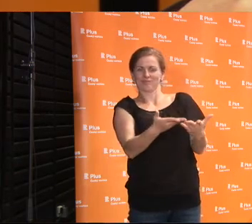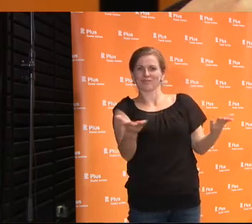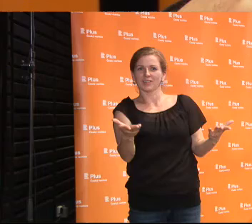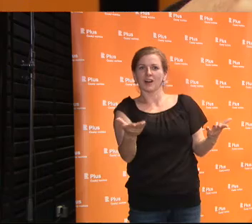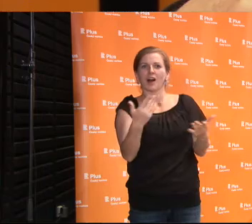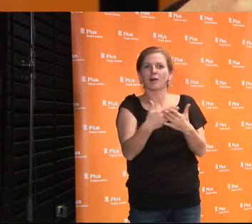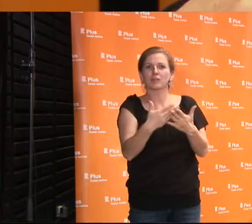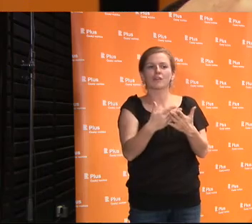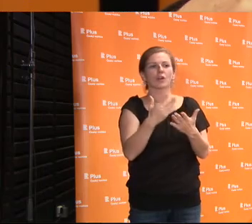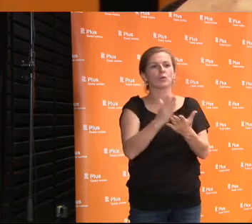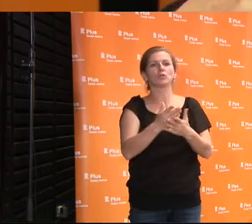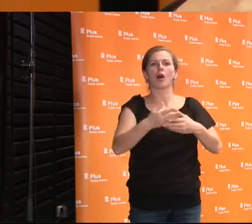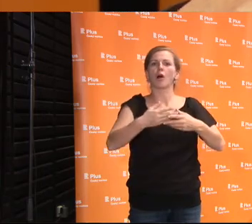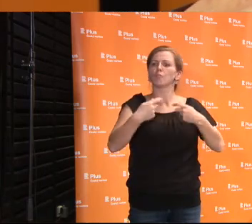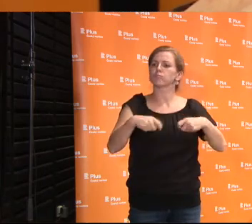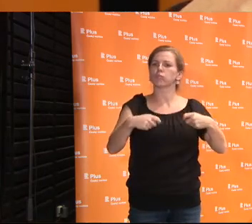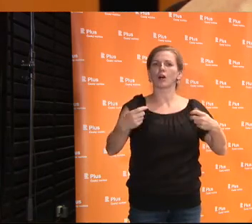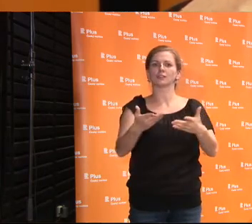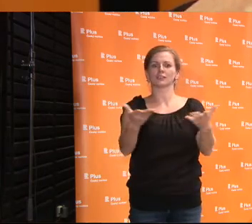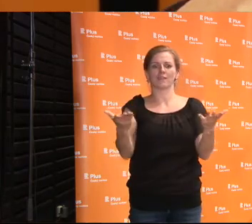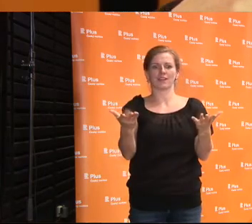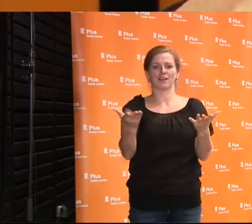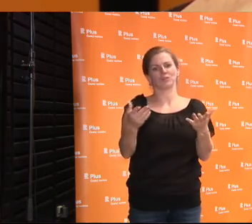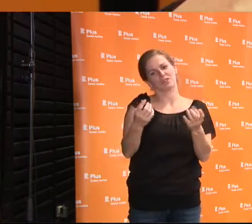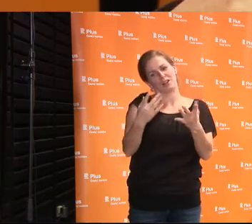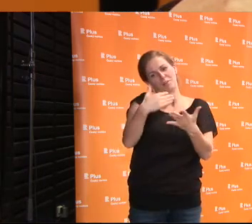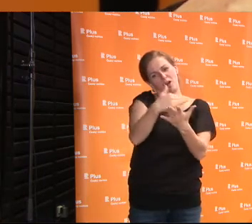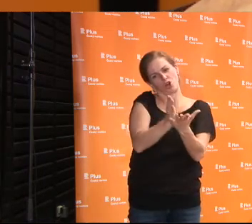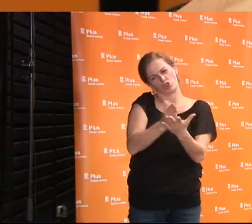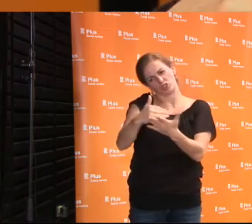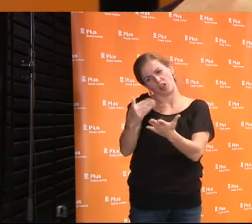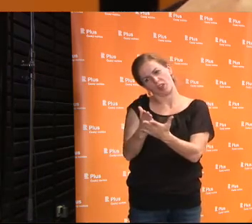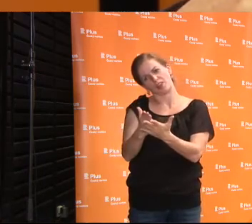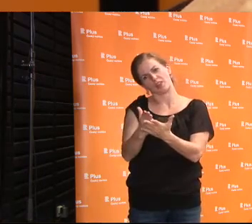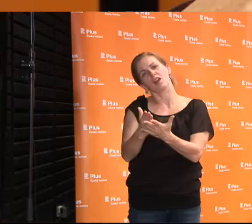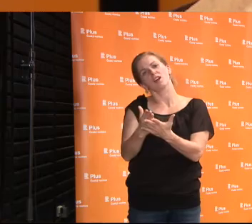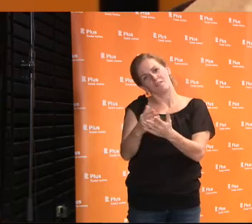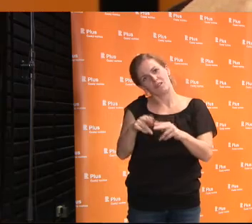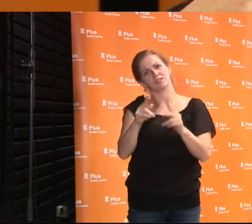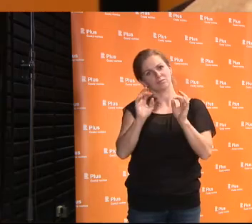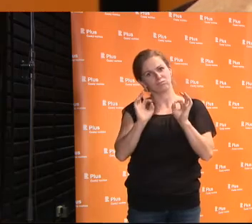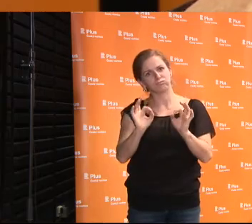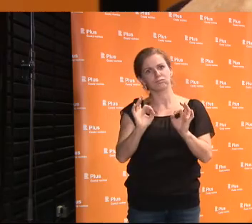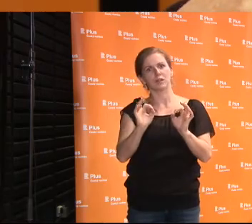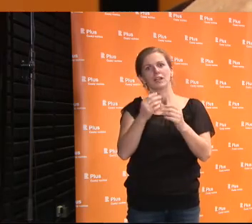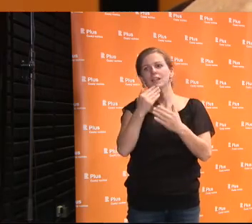jak redistribuovat bohatství spravedlivěji na základě společensky